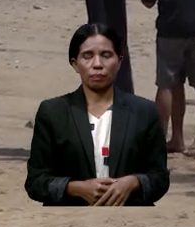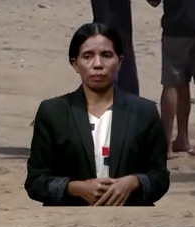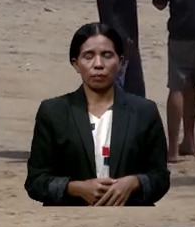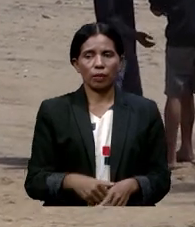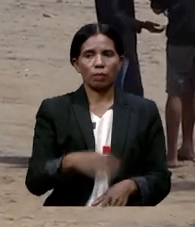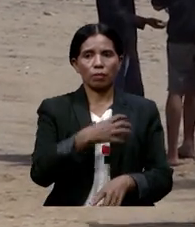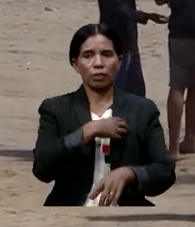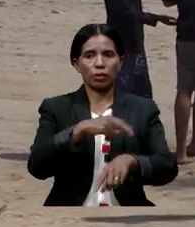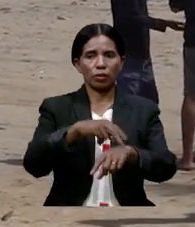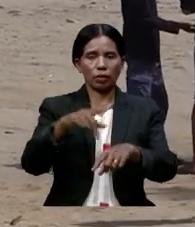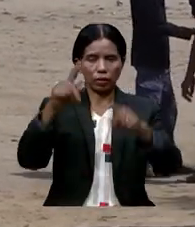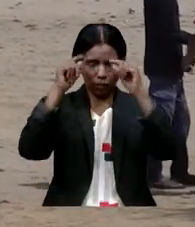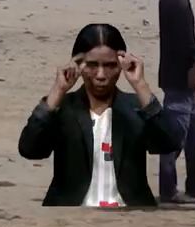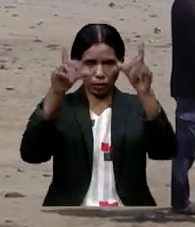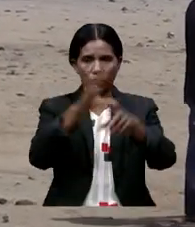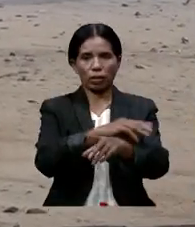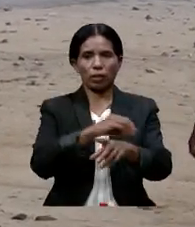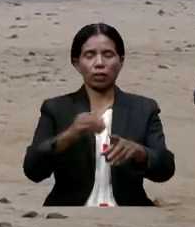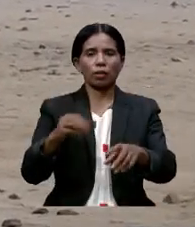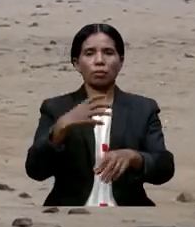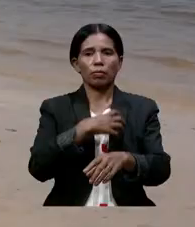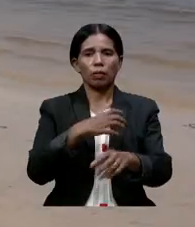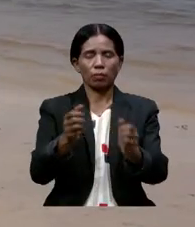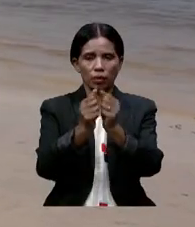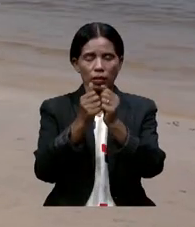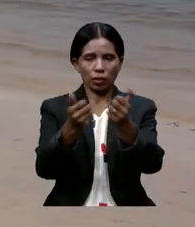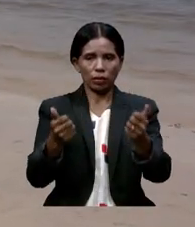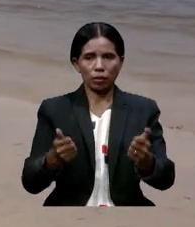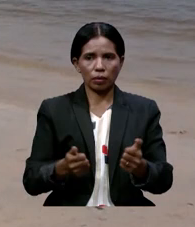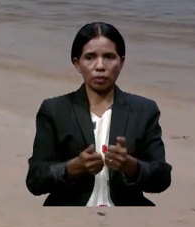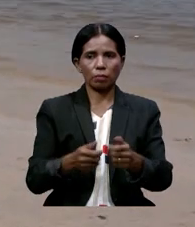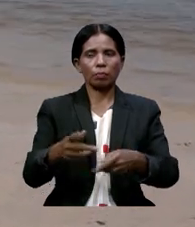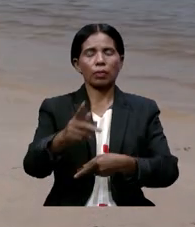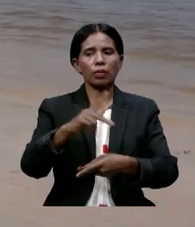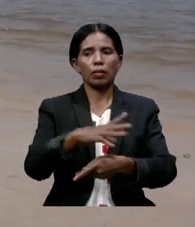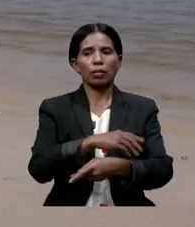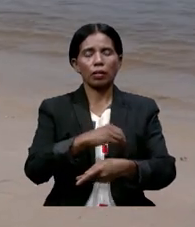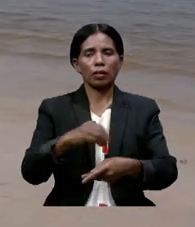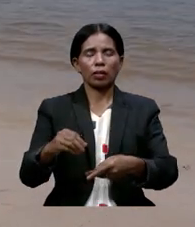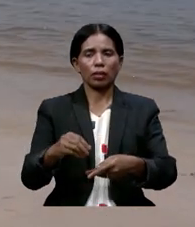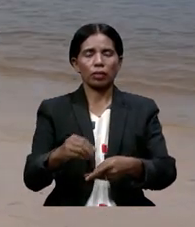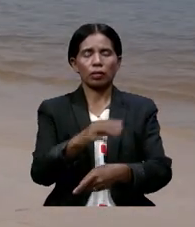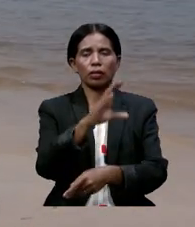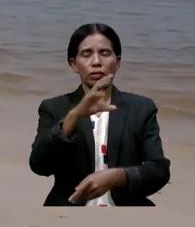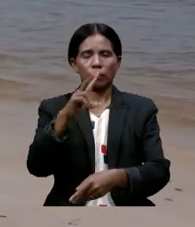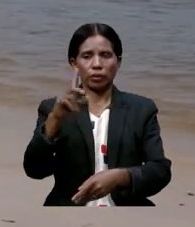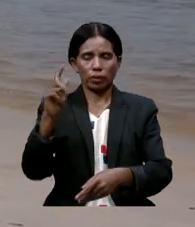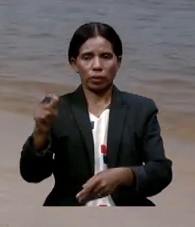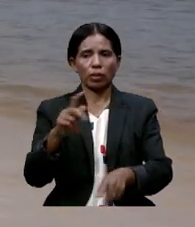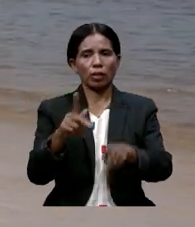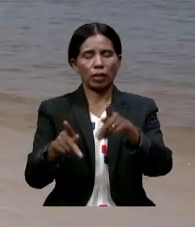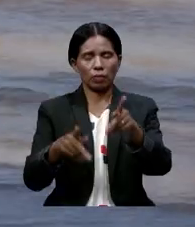Polisi Nasional Timor Leste li husi unidade dari Polisi Marítima, hamuto ku autoridade de proteção civil, bombeiros, Cruz Vermelha, no comunidade de Cristo